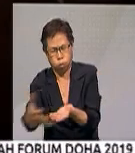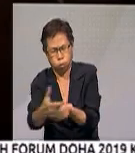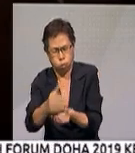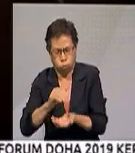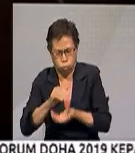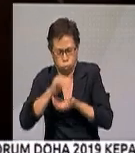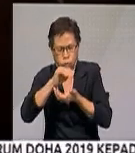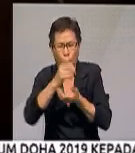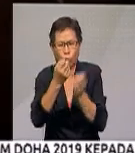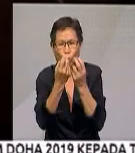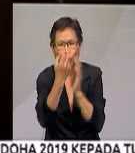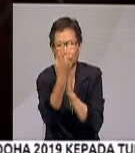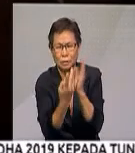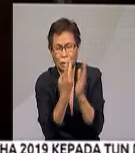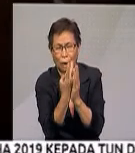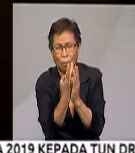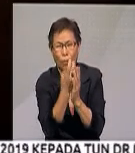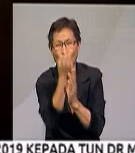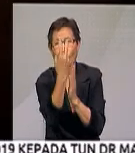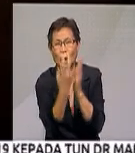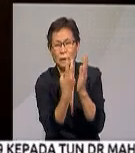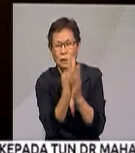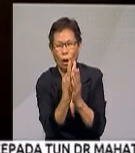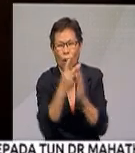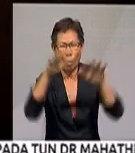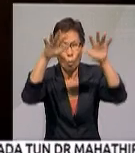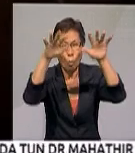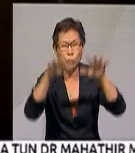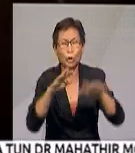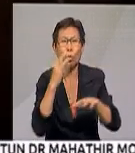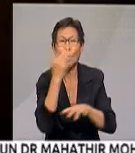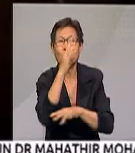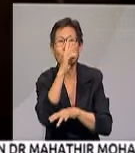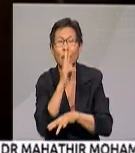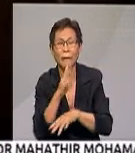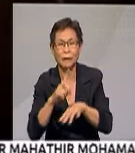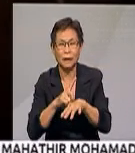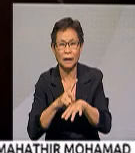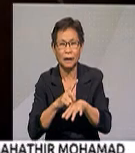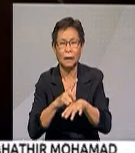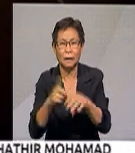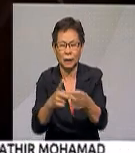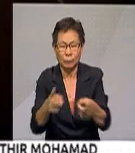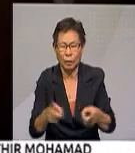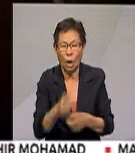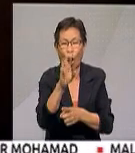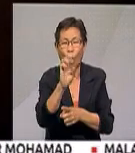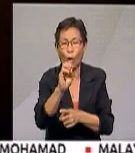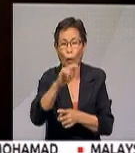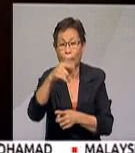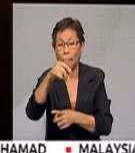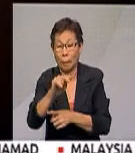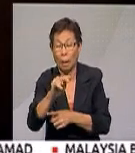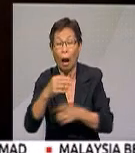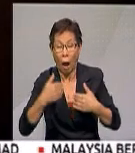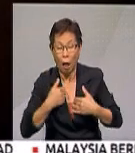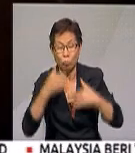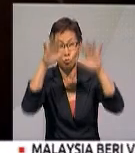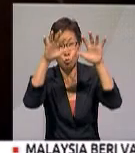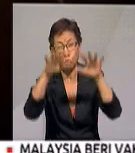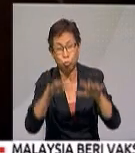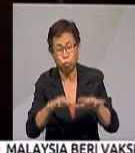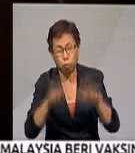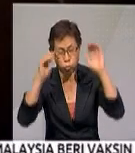jam. Didapati keamatan hujan di sini yang berwarna merah di kawasan daerah Rompin mendapati hujan